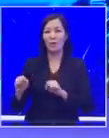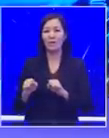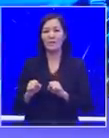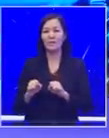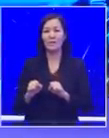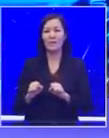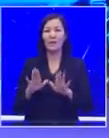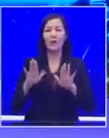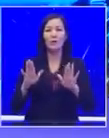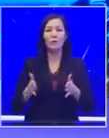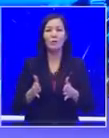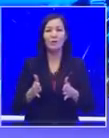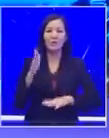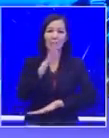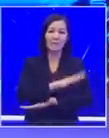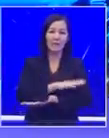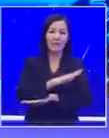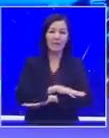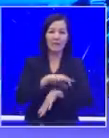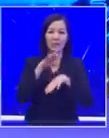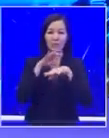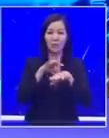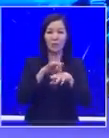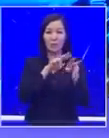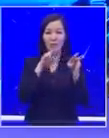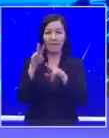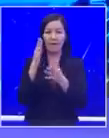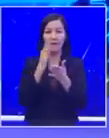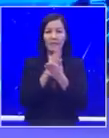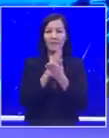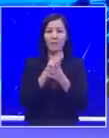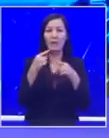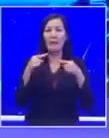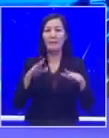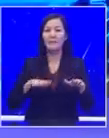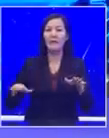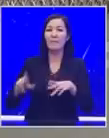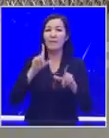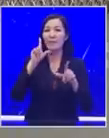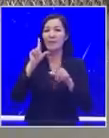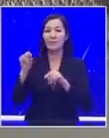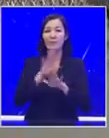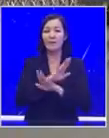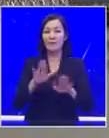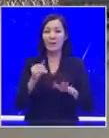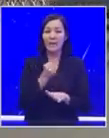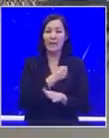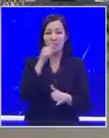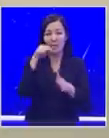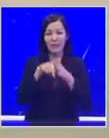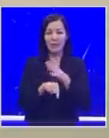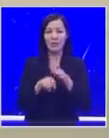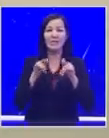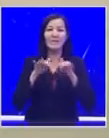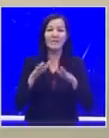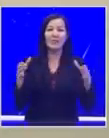төтенше жағдай тәртібінің сақталуына жауапты. Демек, әскери міндеттілер басқа аймақтарға жіберілмейді. Әскерлер ішкі істер